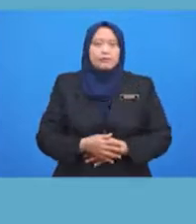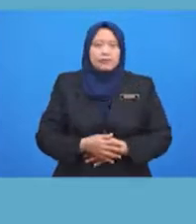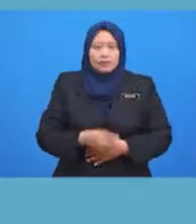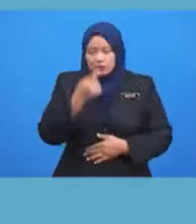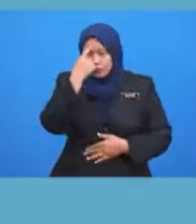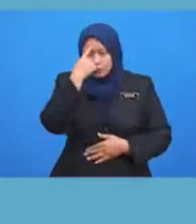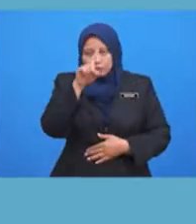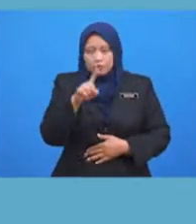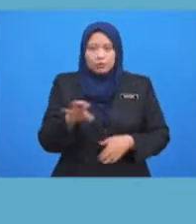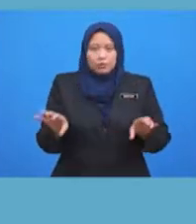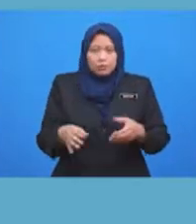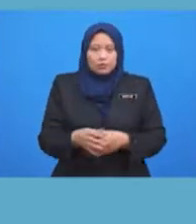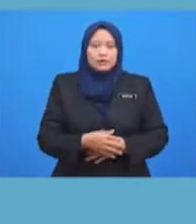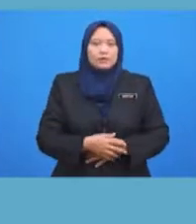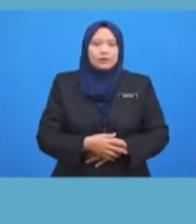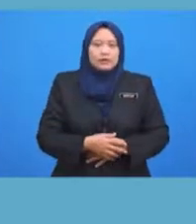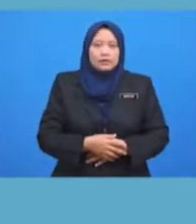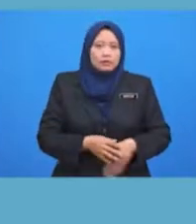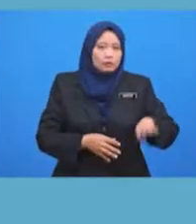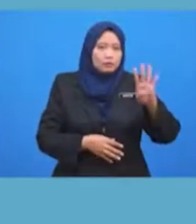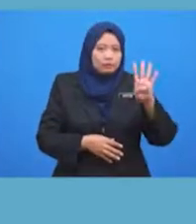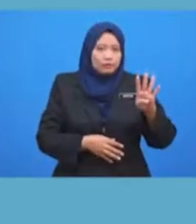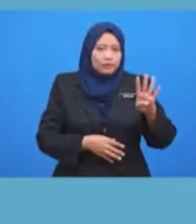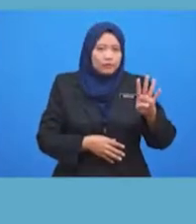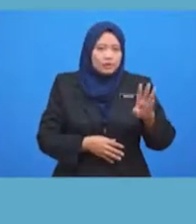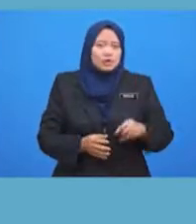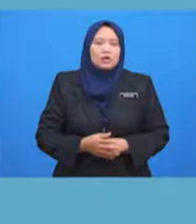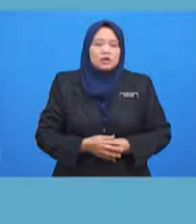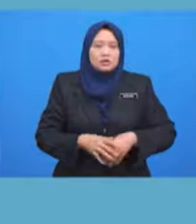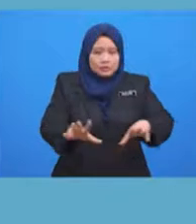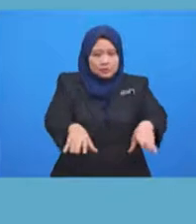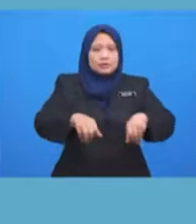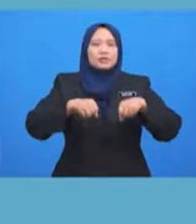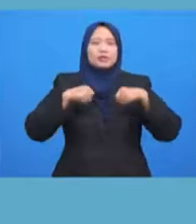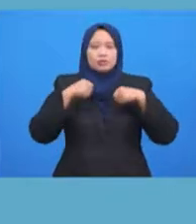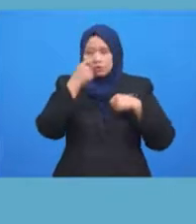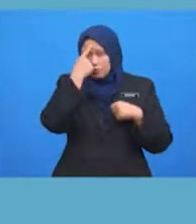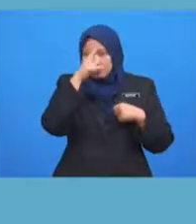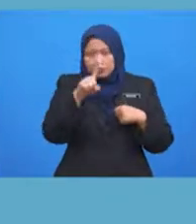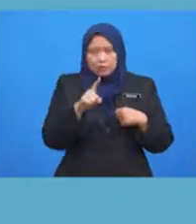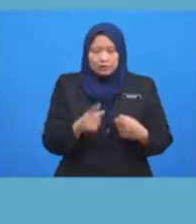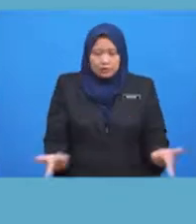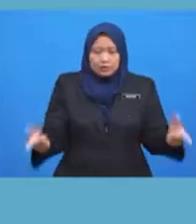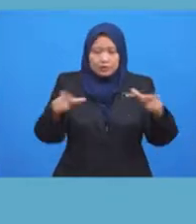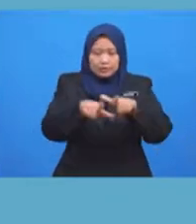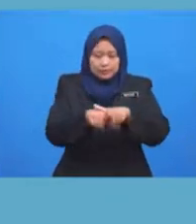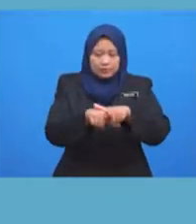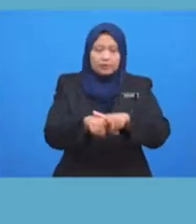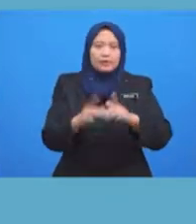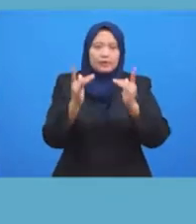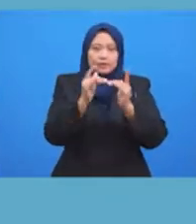untuk melaksanakan rawatan. Yang keempat, tuala besar yang digunakan untuk melindungi katil dan